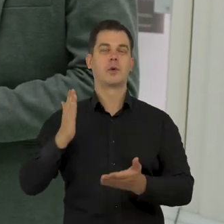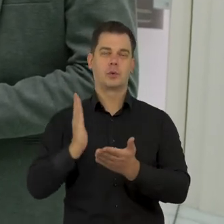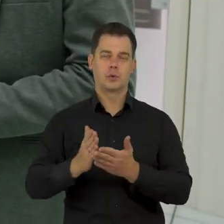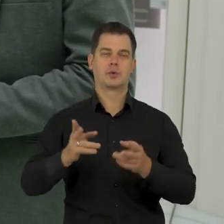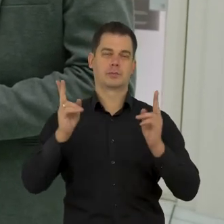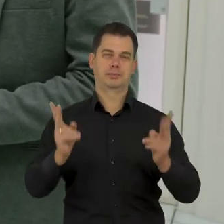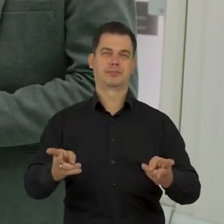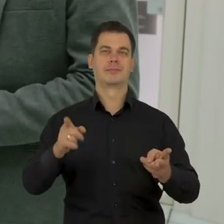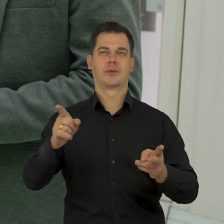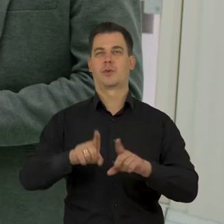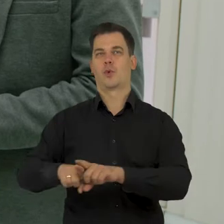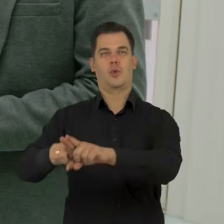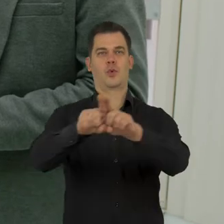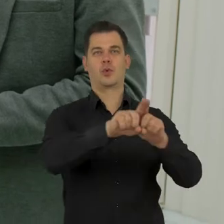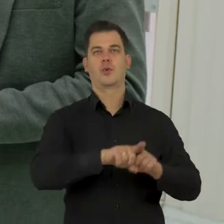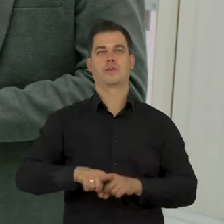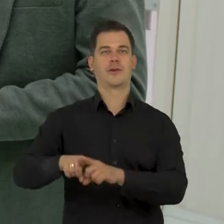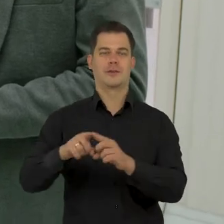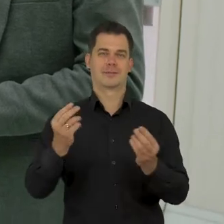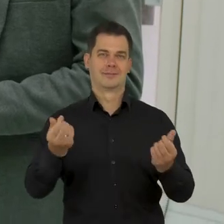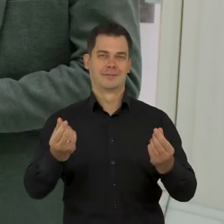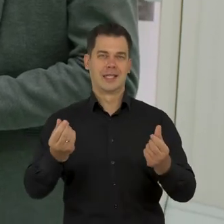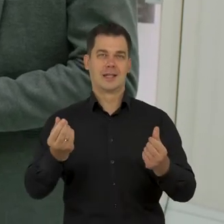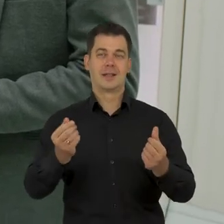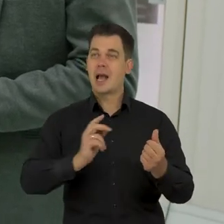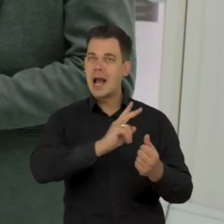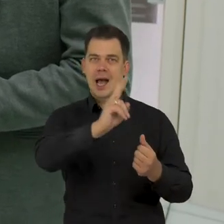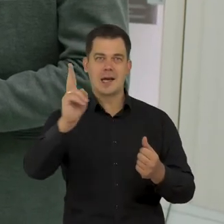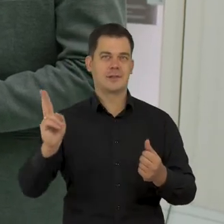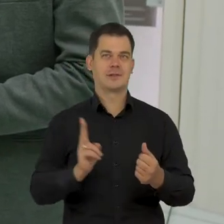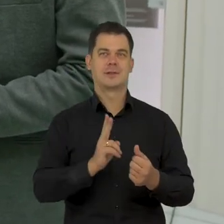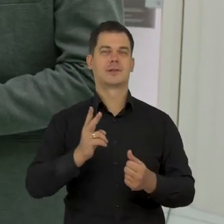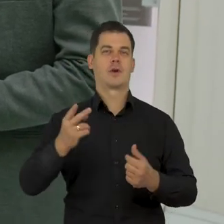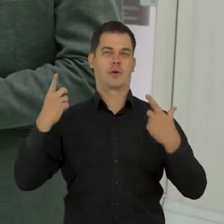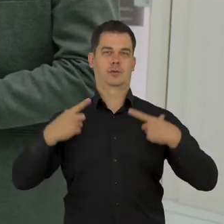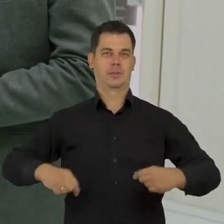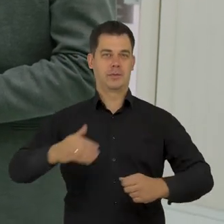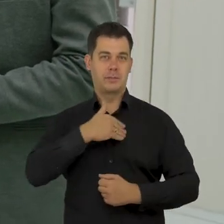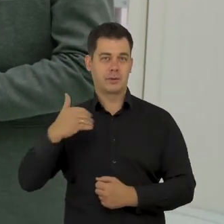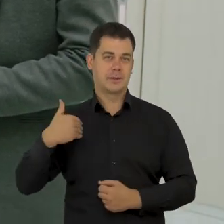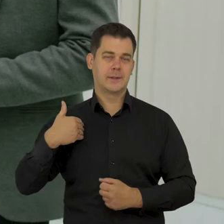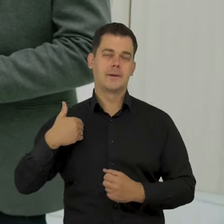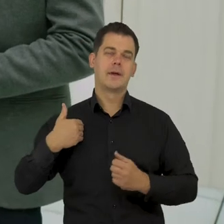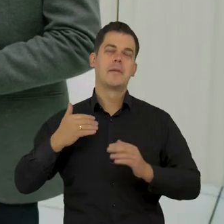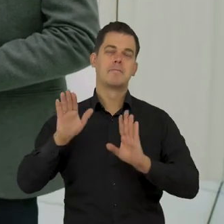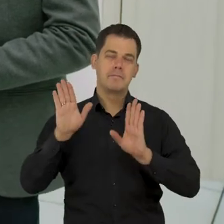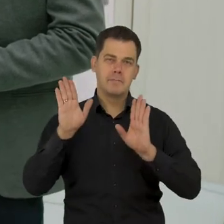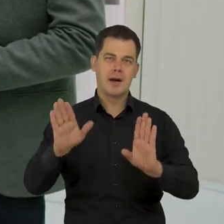całej Rzeczpospolitej mamy ujednolicony obieg, to znaczy wszyscy